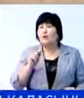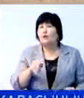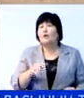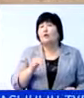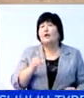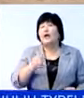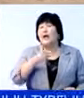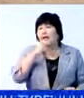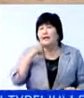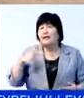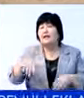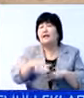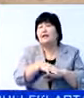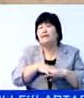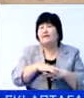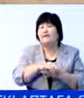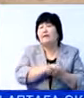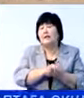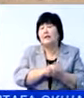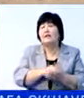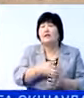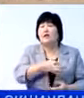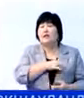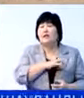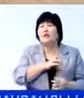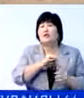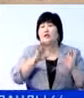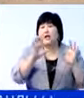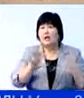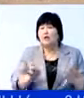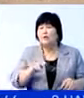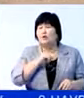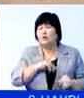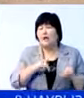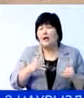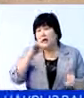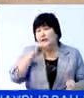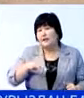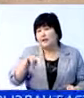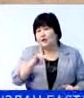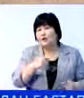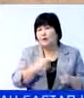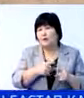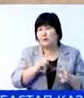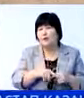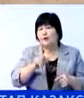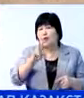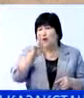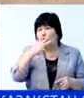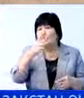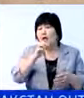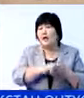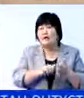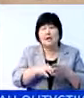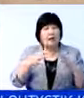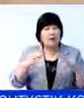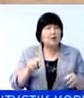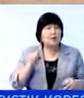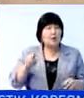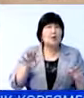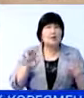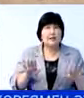Ресей Федерациясының юрисдикциясының заңдарымен жұмыс істеп жатыр. Қазақстан Республикасы қазір кәсіпкерлері мысалға 3 жылға салықтан босатылған. Ол